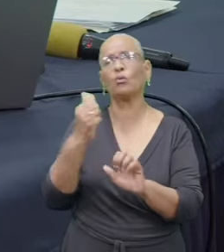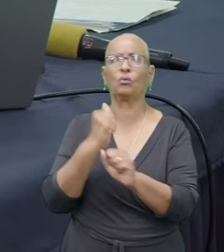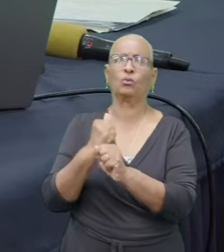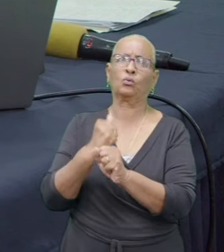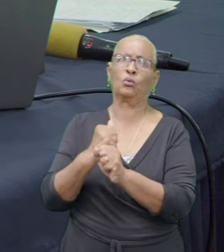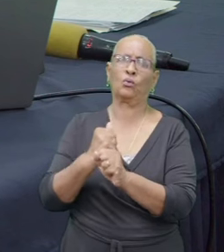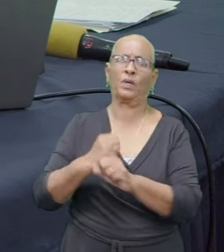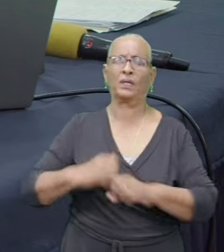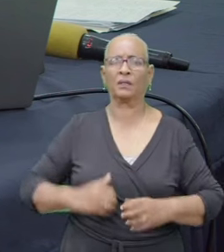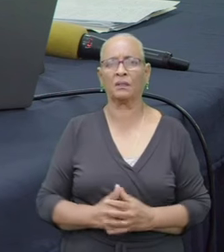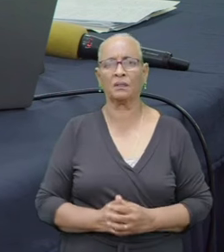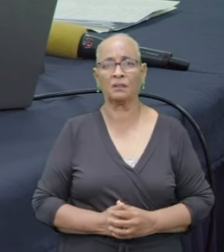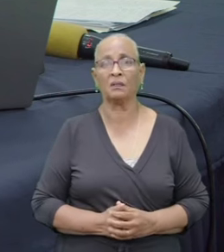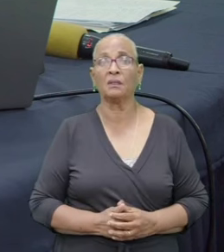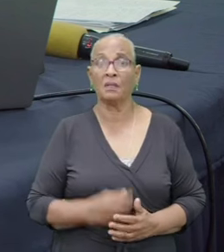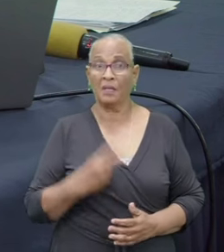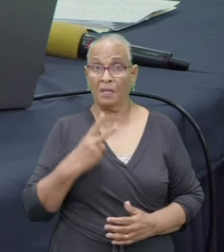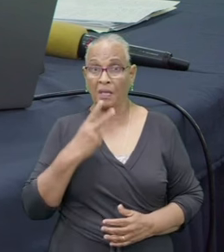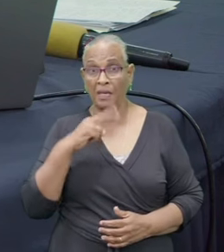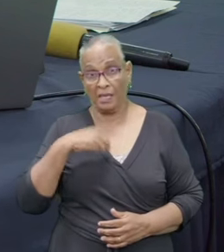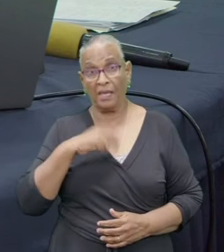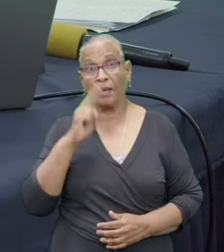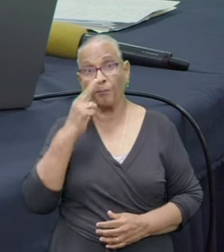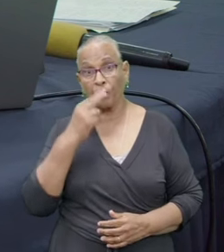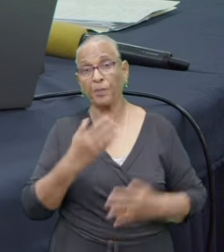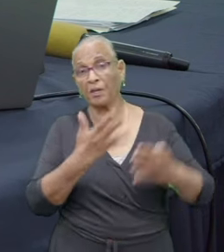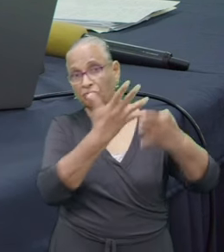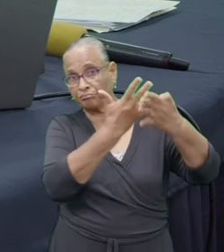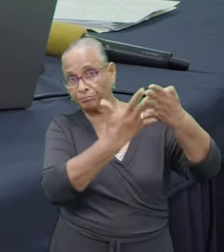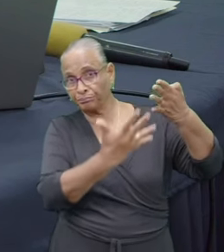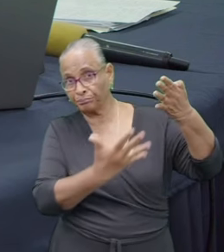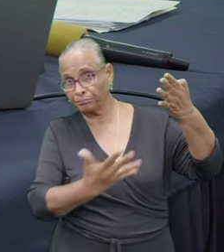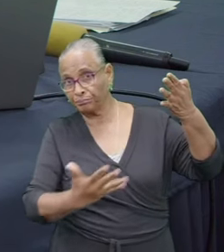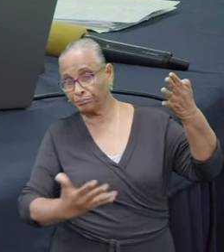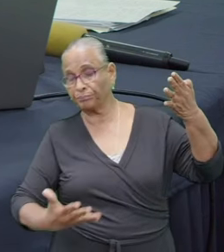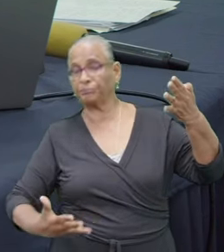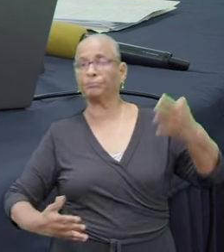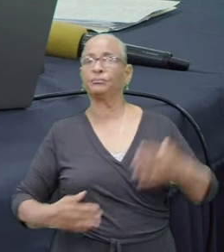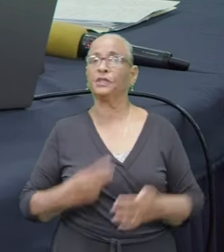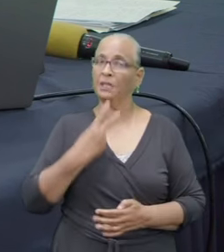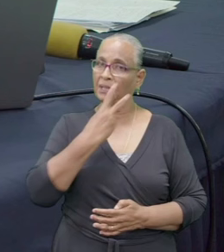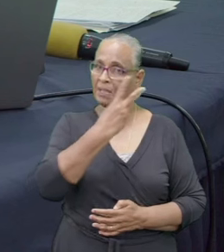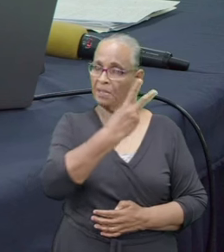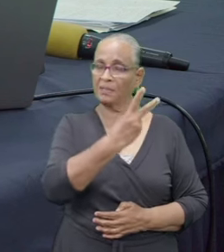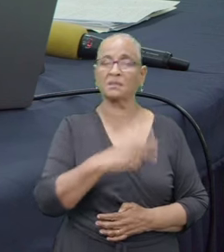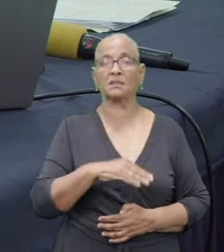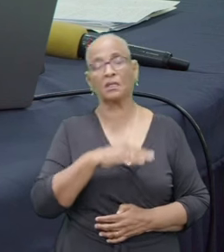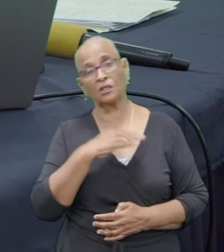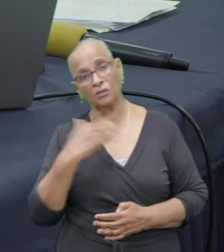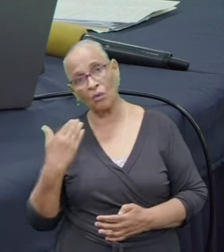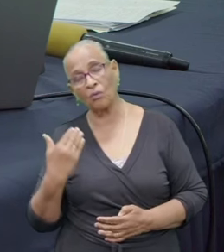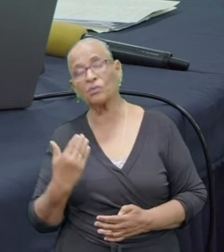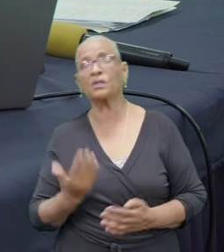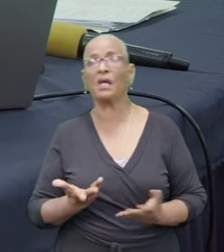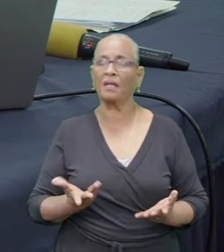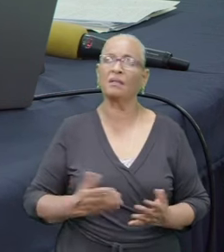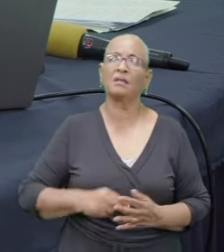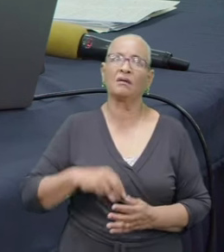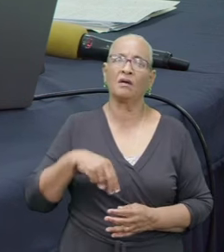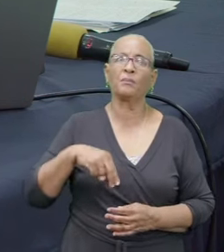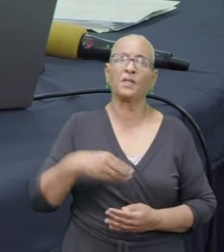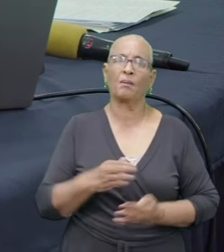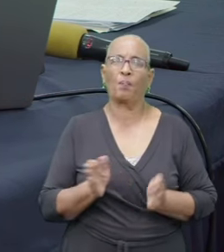een overzicht te geven van het aantal opnames en overlijden op de IC, op de NICU.